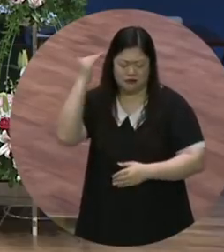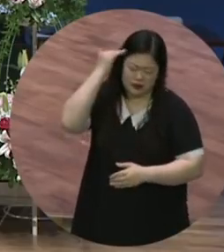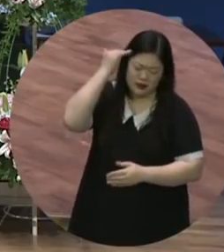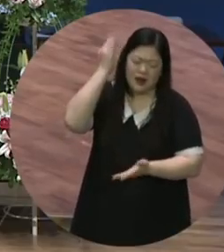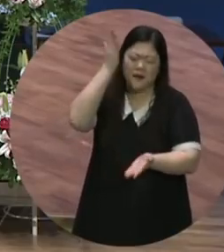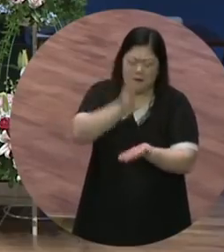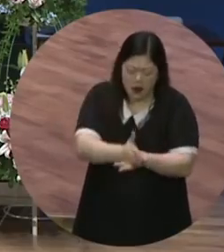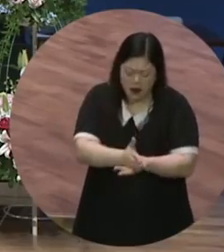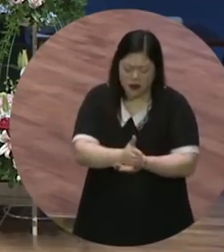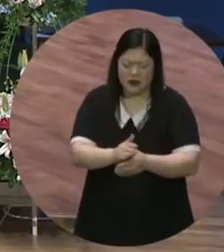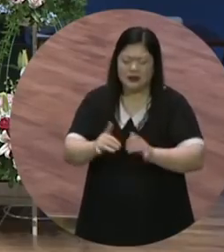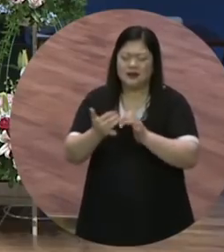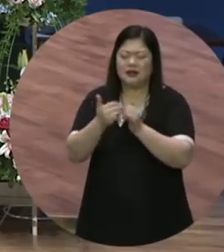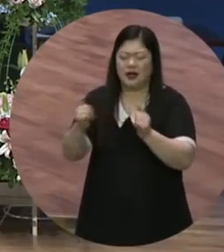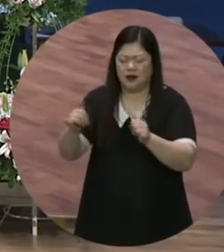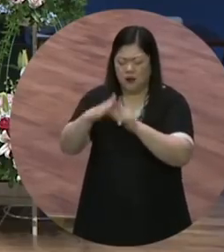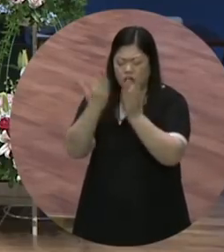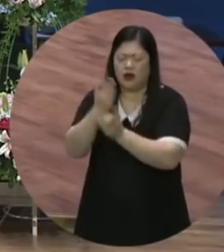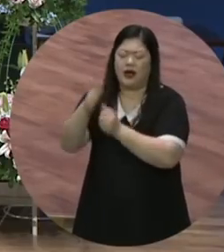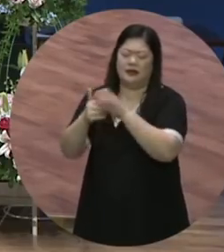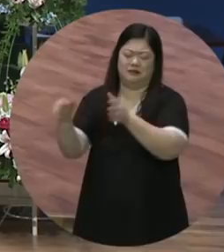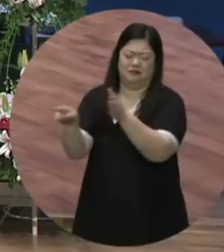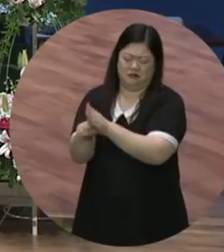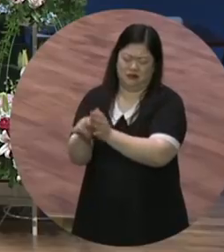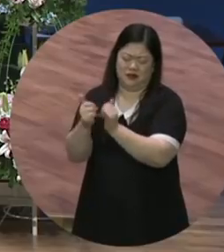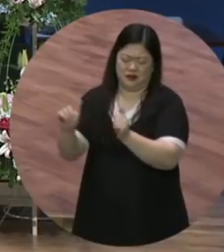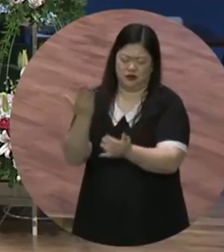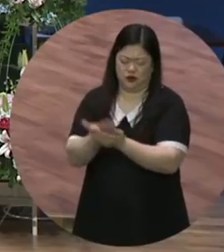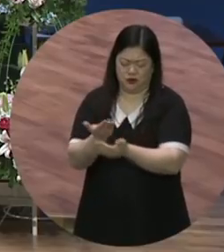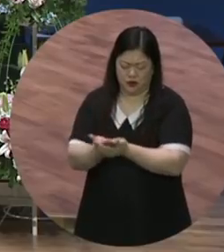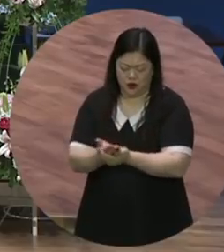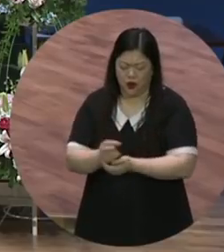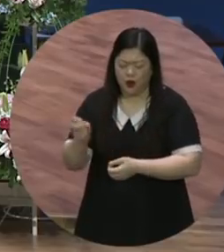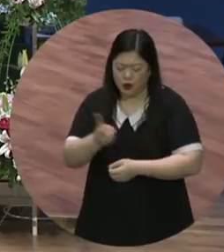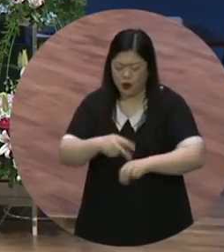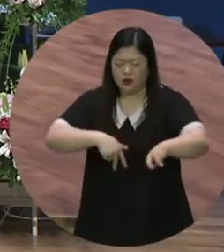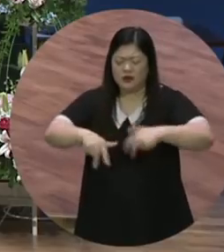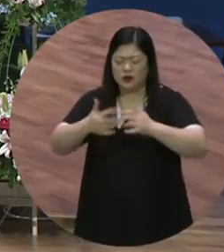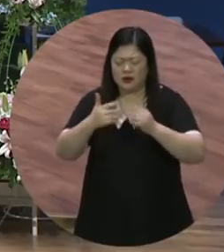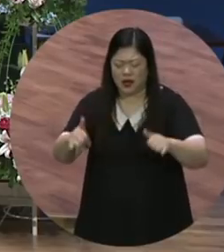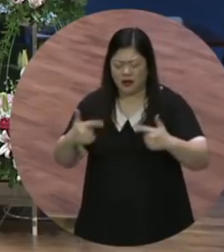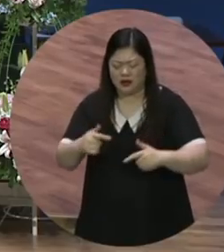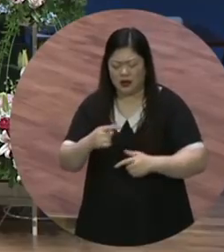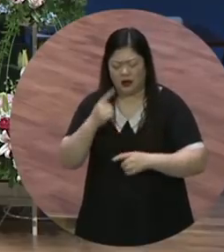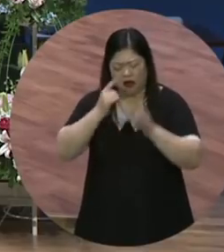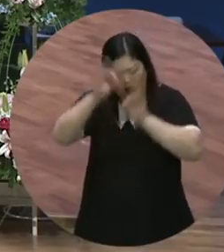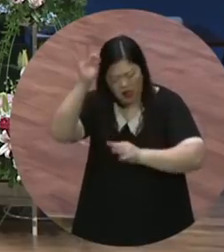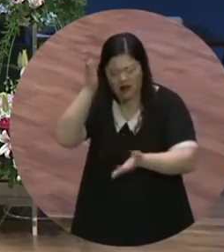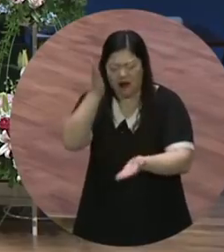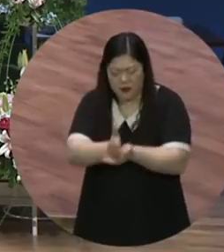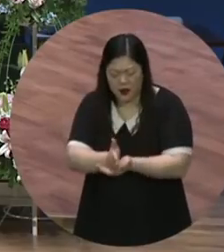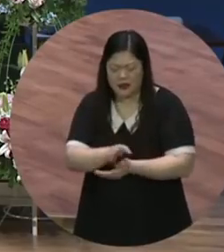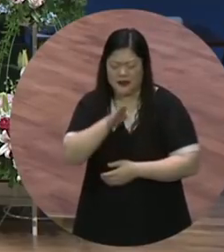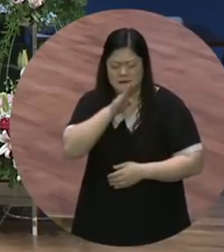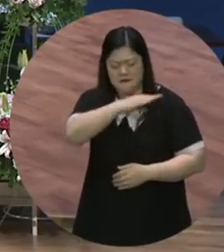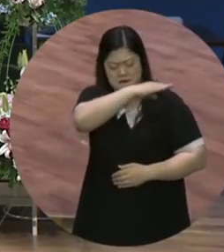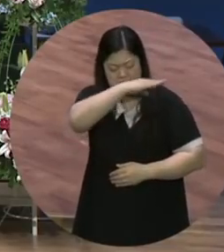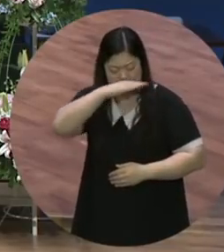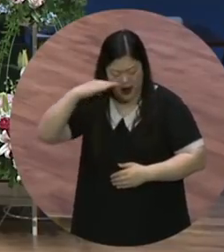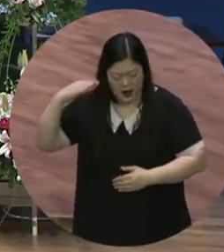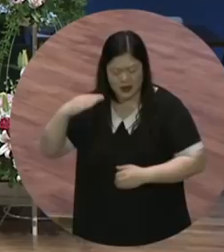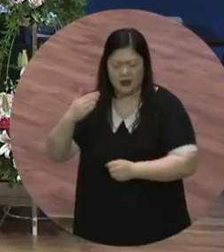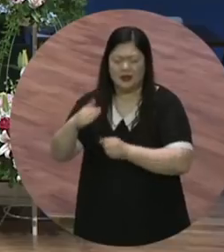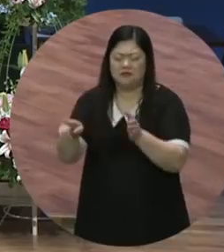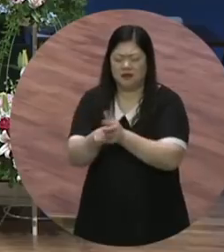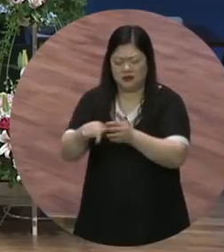되게 인도하여 주옵소서. 지도자들이 오판하지 않도록 정시무시로 오로지 기도하기에 힘쓰는 제사장 나라가